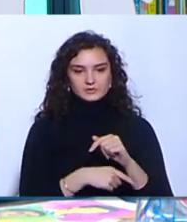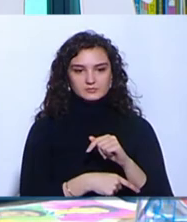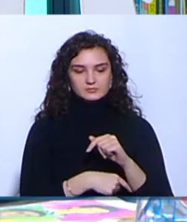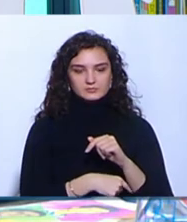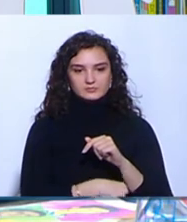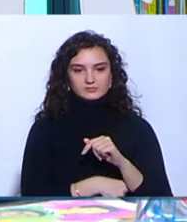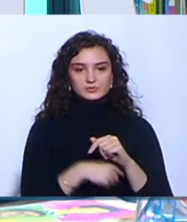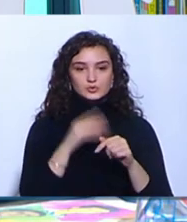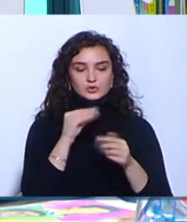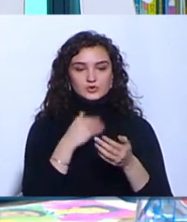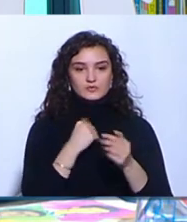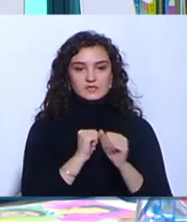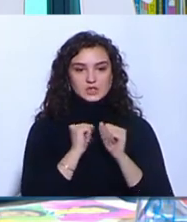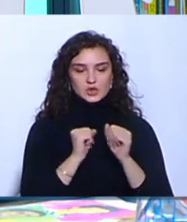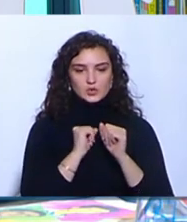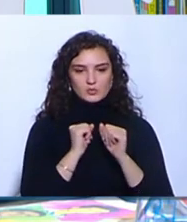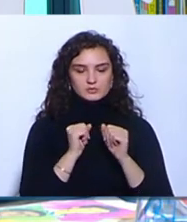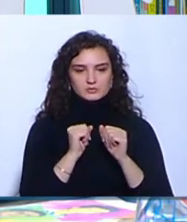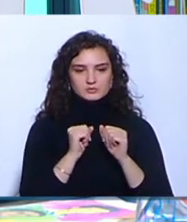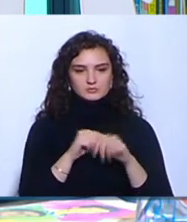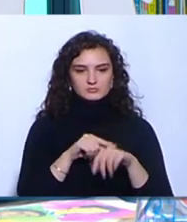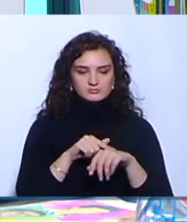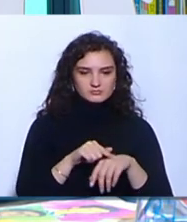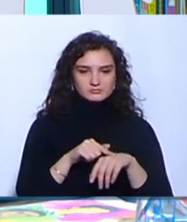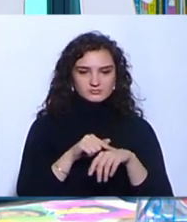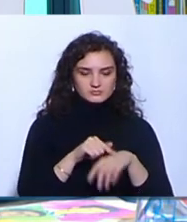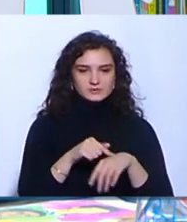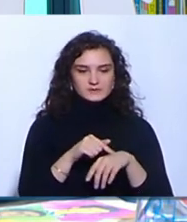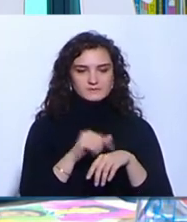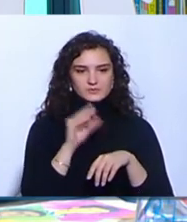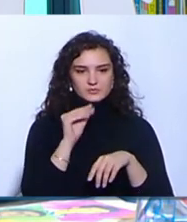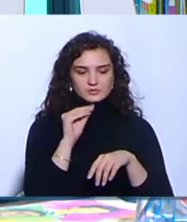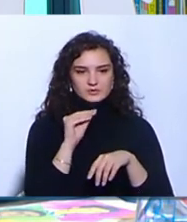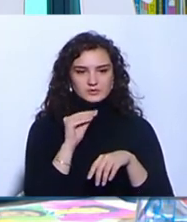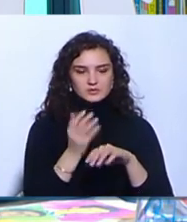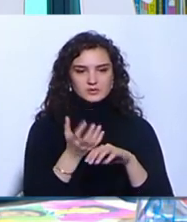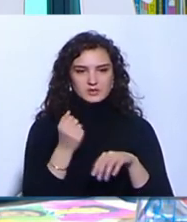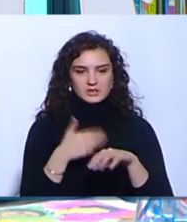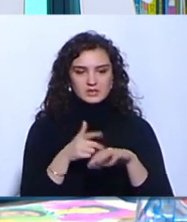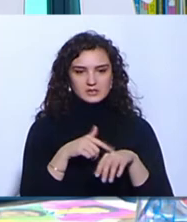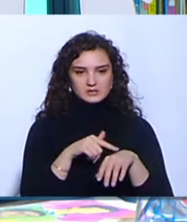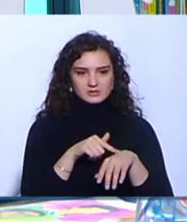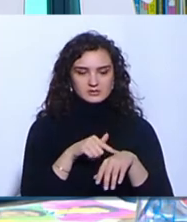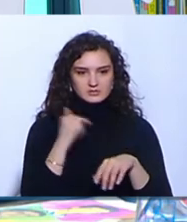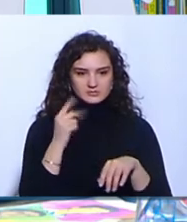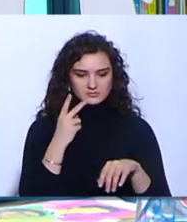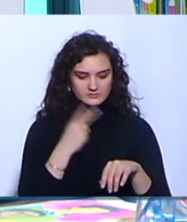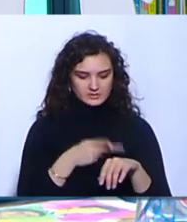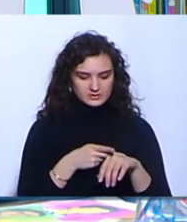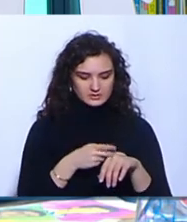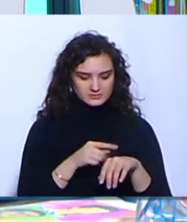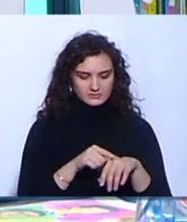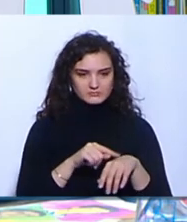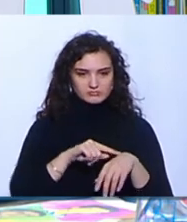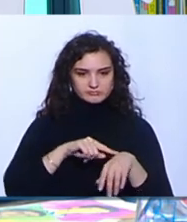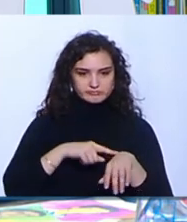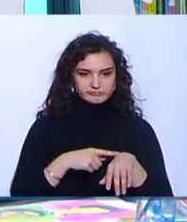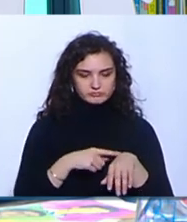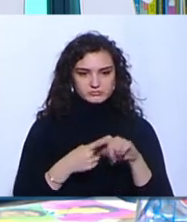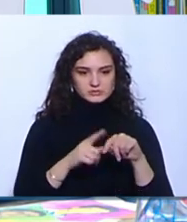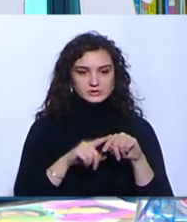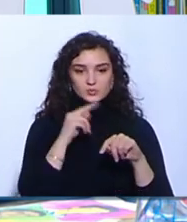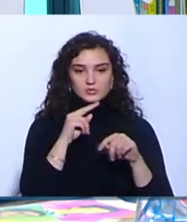როდესაც ჩვენ ვცდილობთ მექანიკურ ზეწოლას, როდესაც ავიღებთ ხელს, აღმოვაჩენთ ჩანაჭდევს,